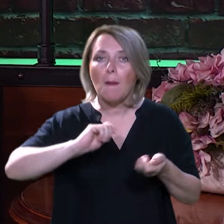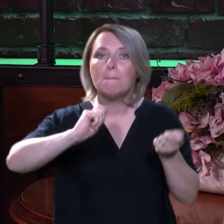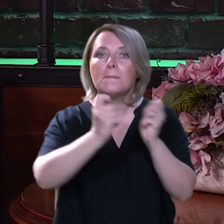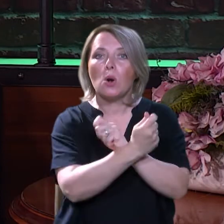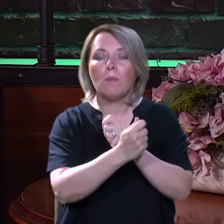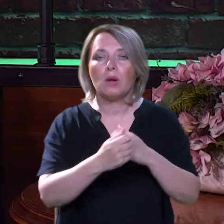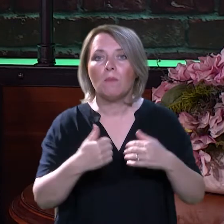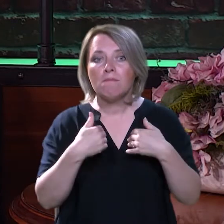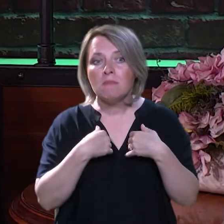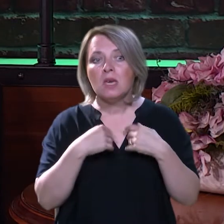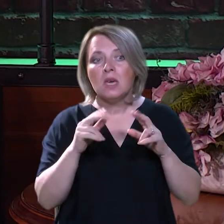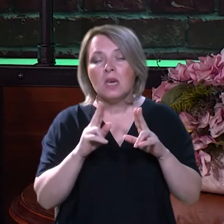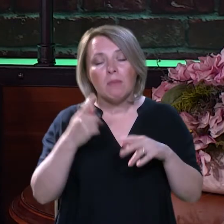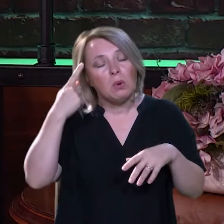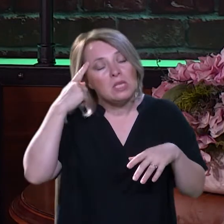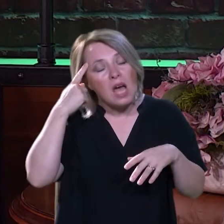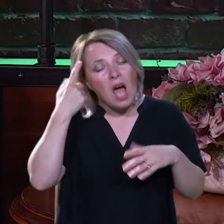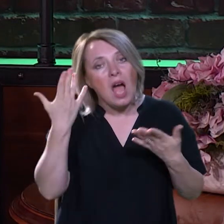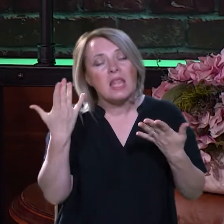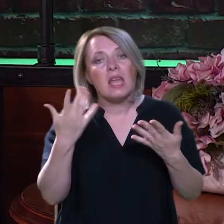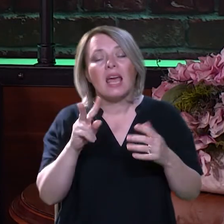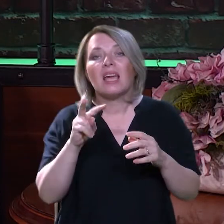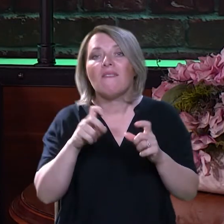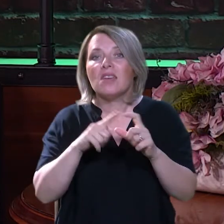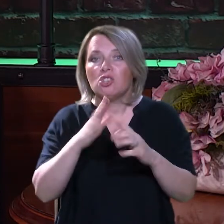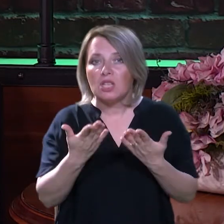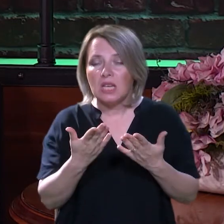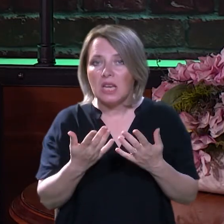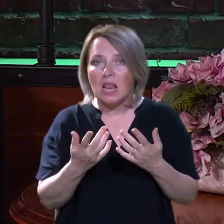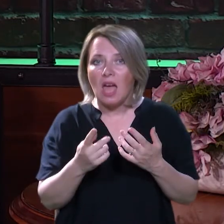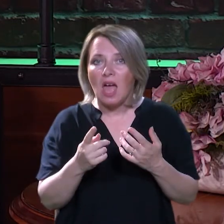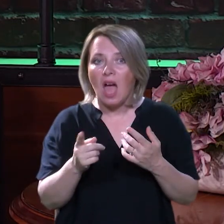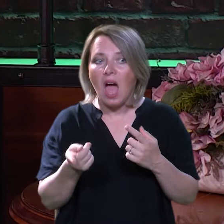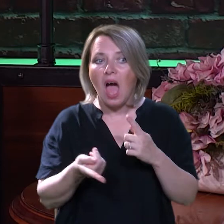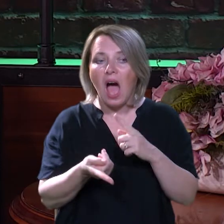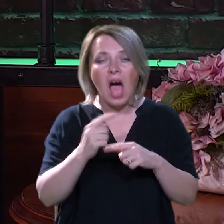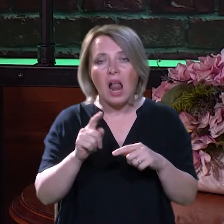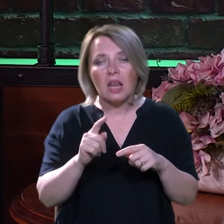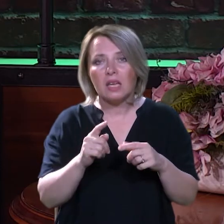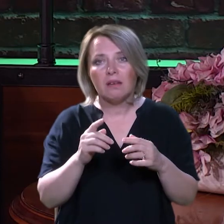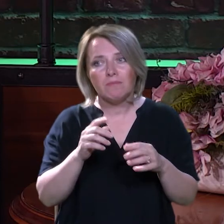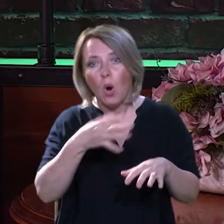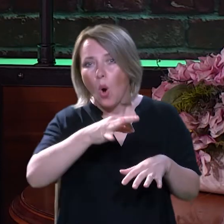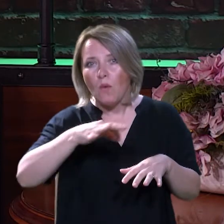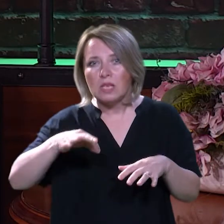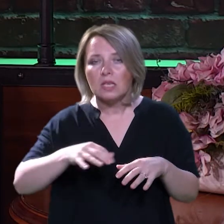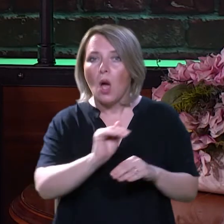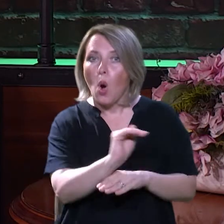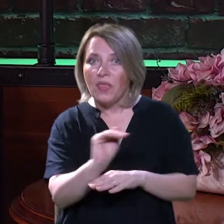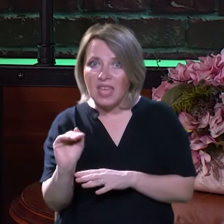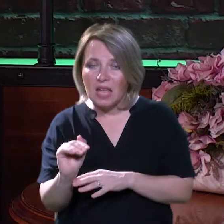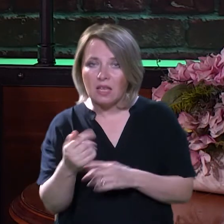imamo nekakva znanja, nekakve vještine od kojih nisu svi primjenjivi za svako dijete,